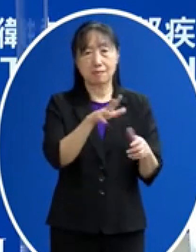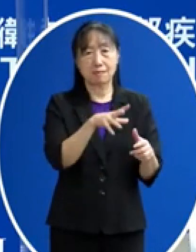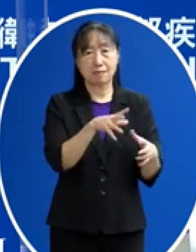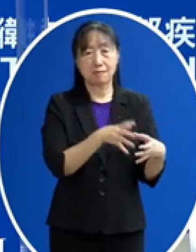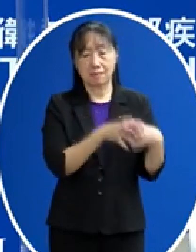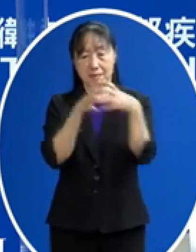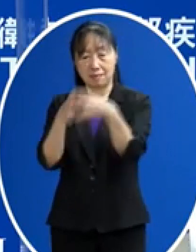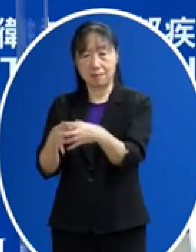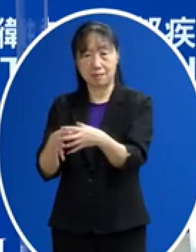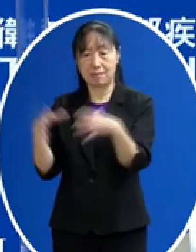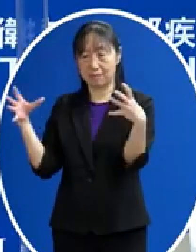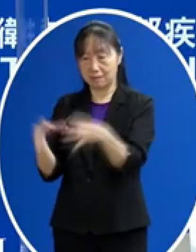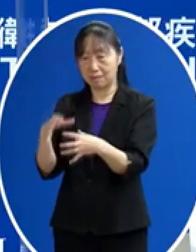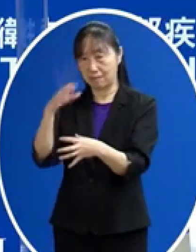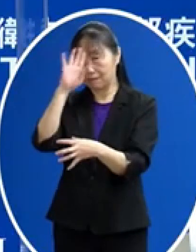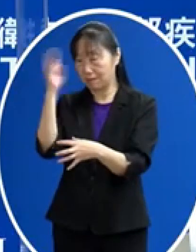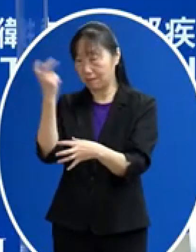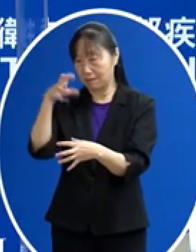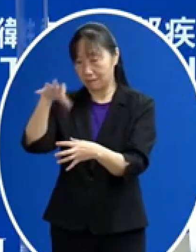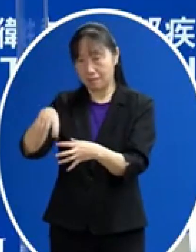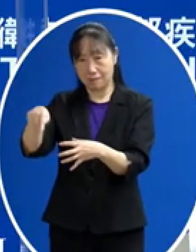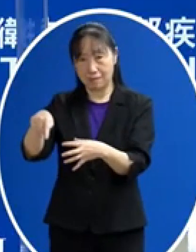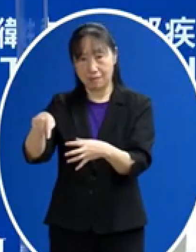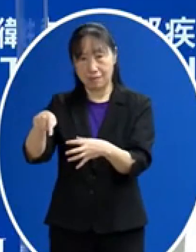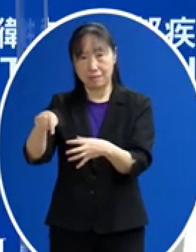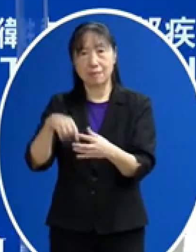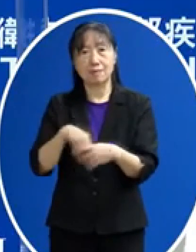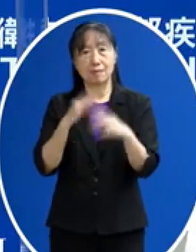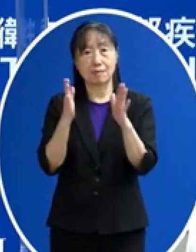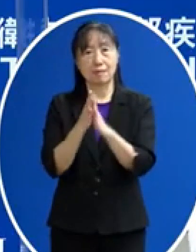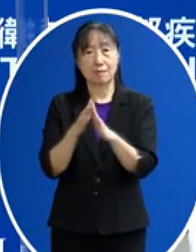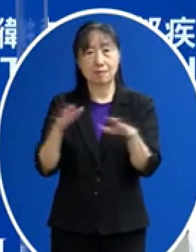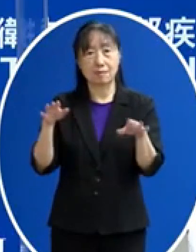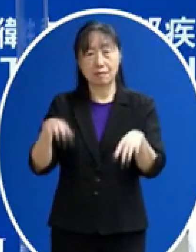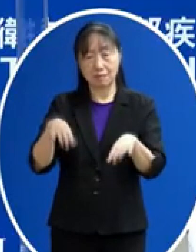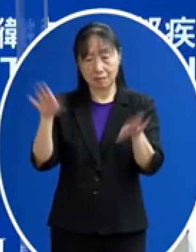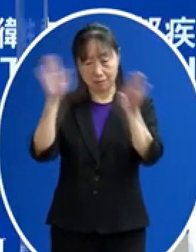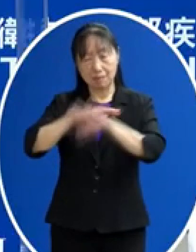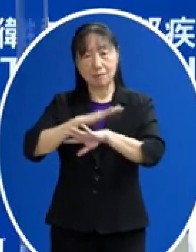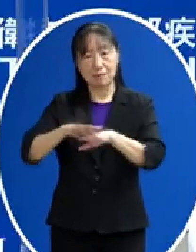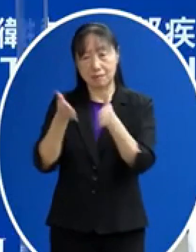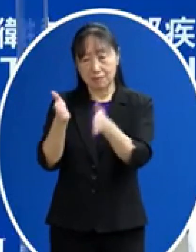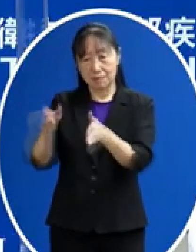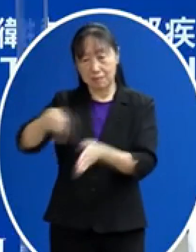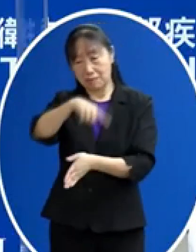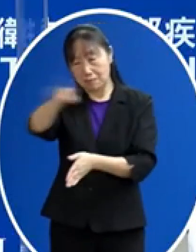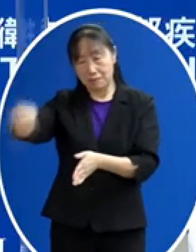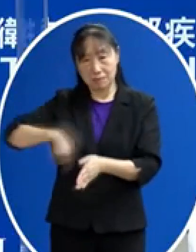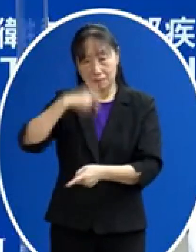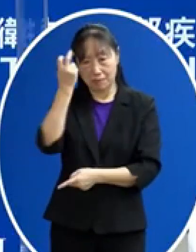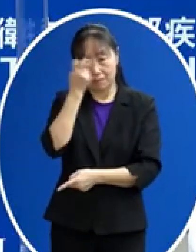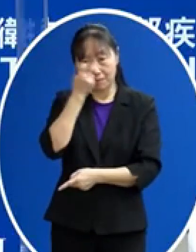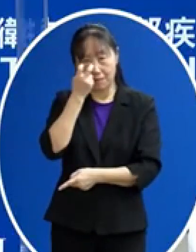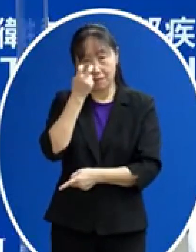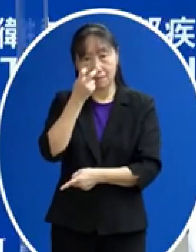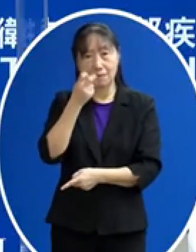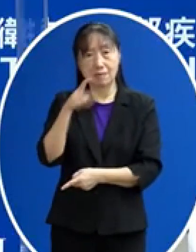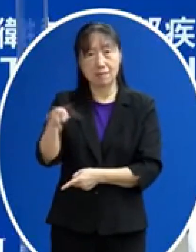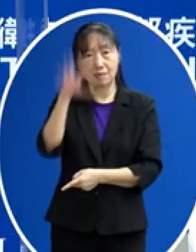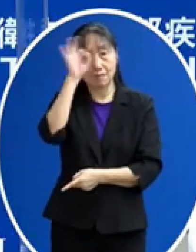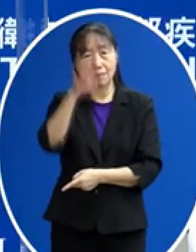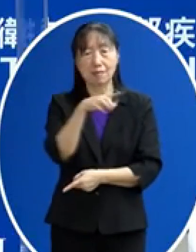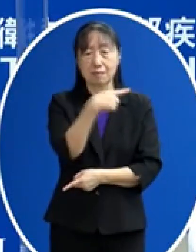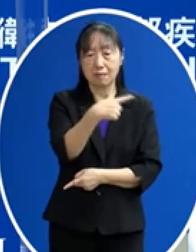集中检疫所，那立刻我们漏夜会展开裁剪，确定这第一圈的人他的一个情况怎么